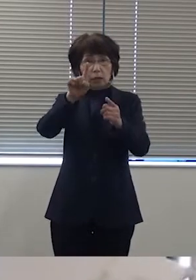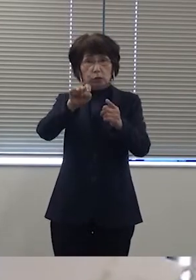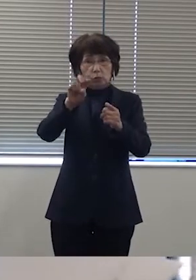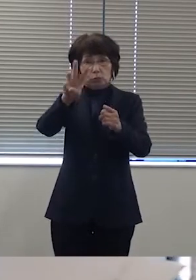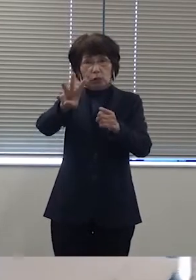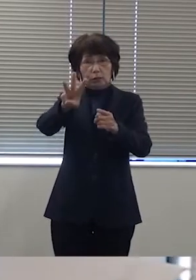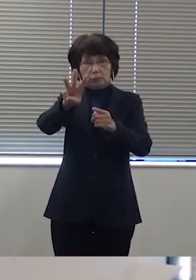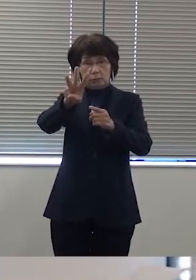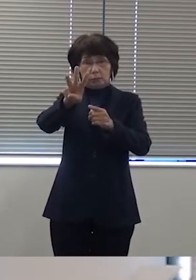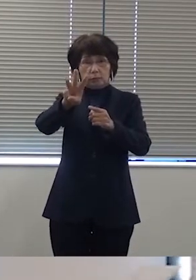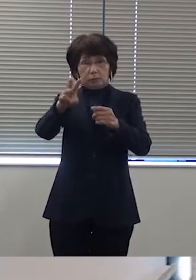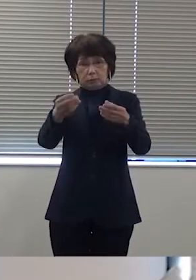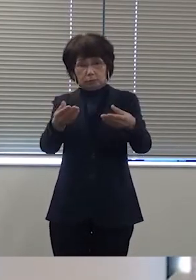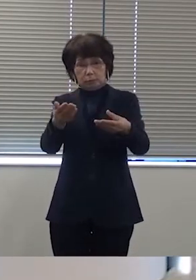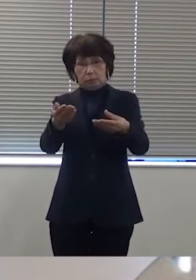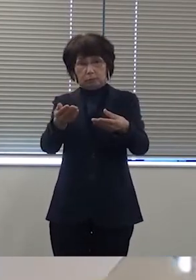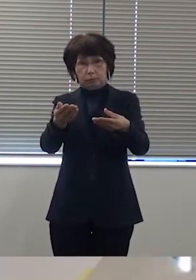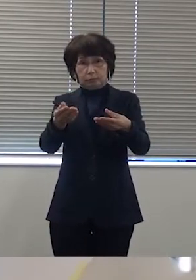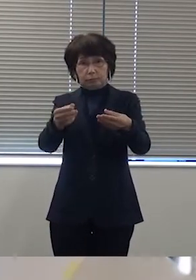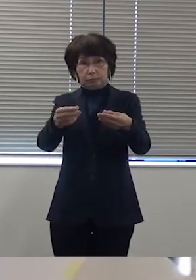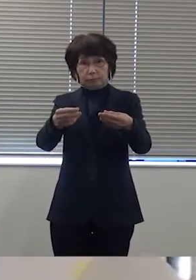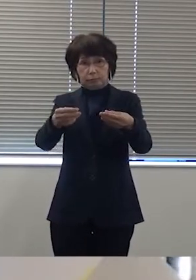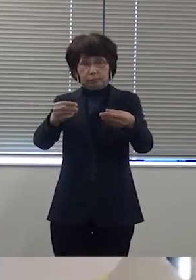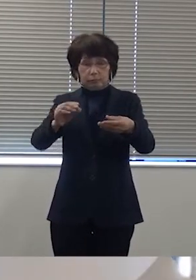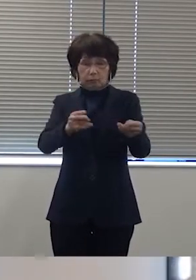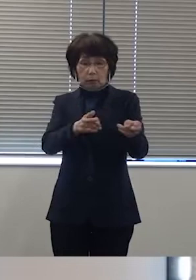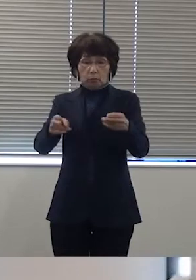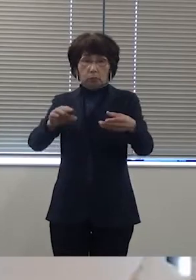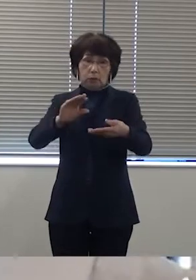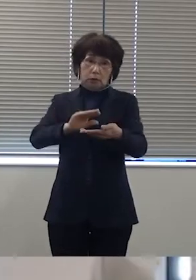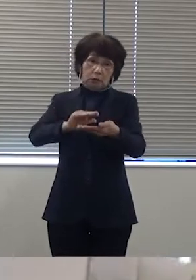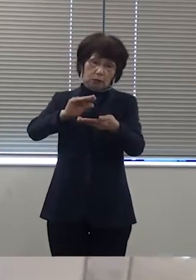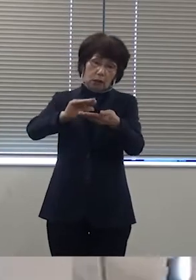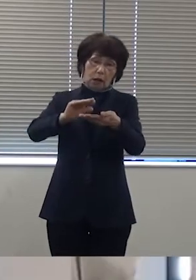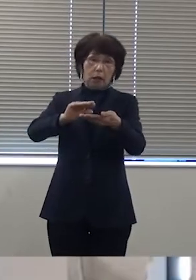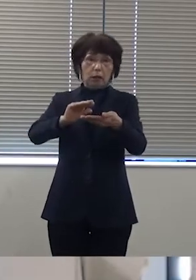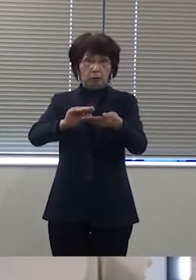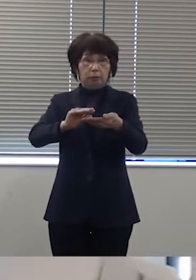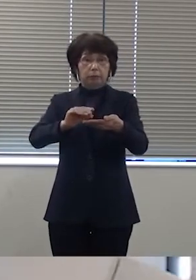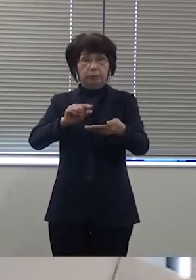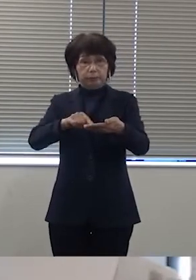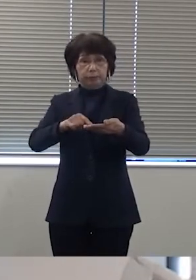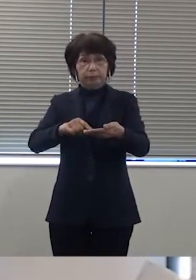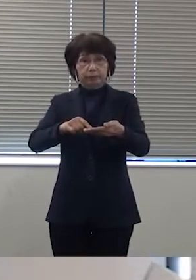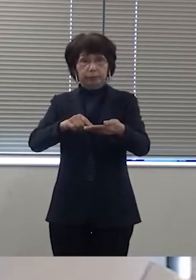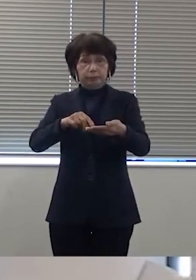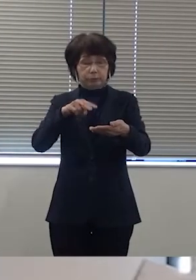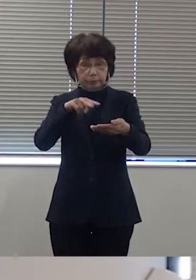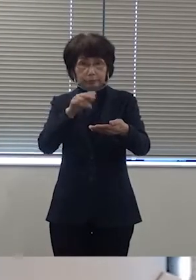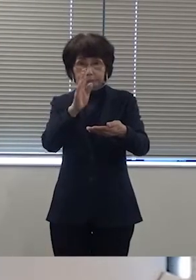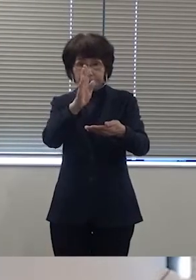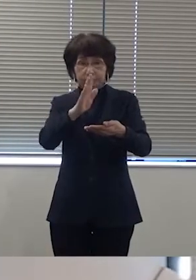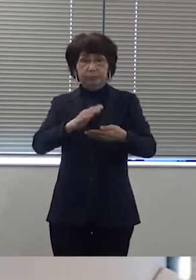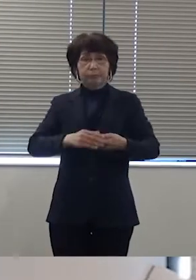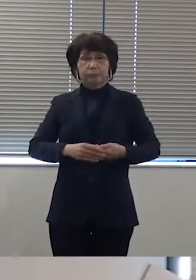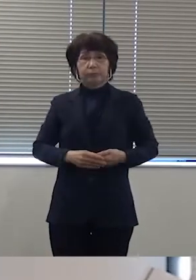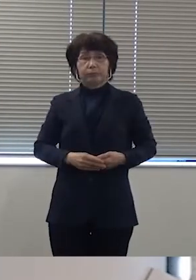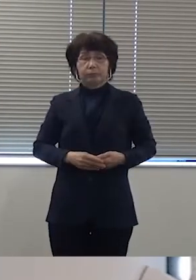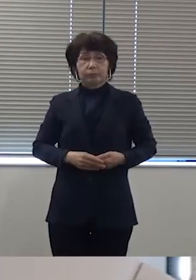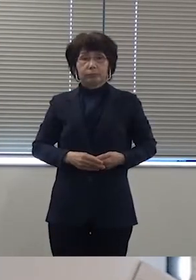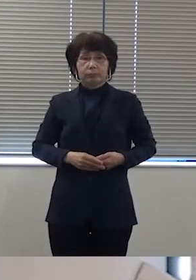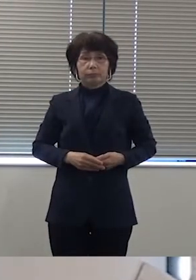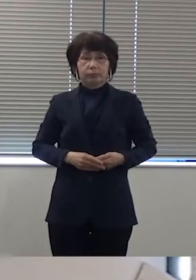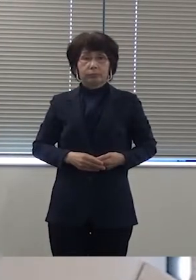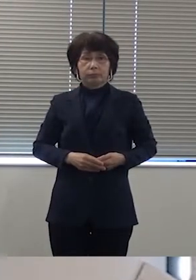ので、これをこうちょっと具体で見ていただいたらというふうに思います。